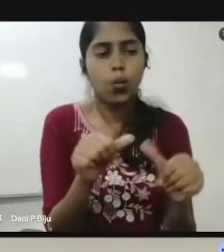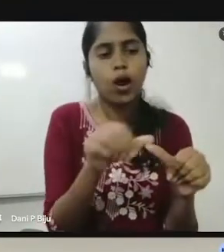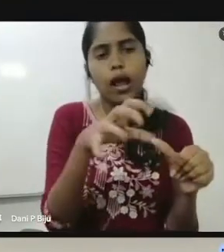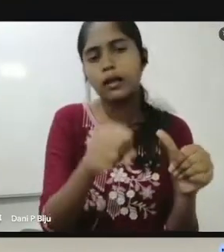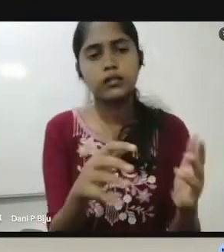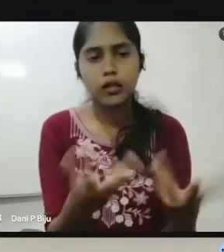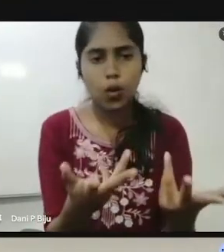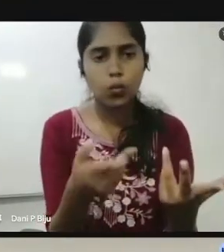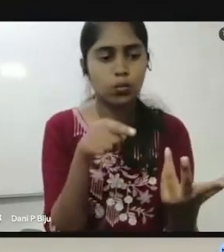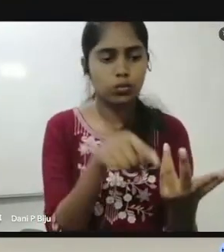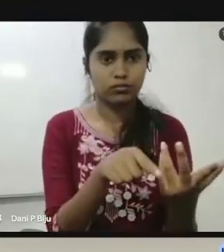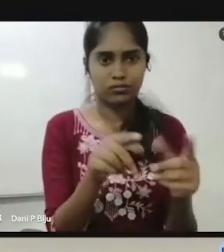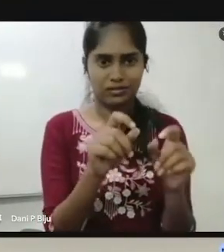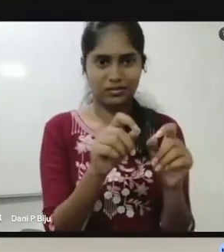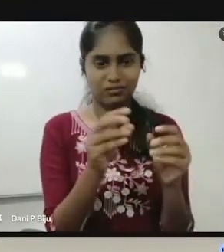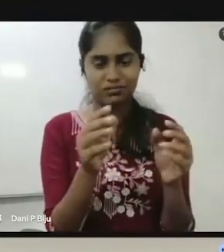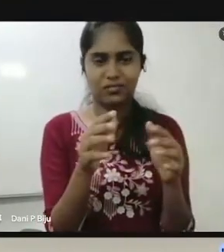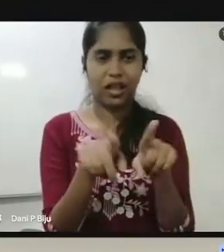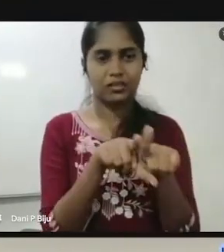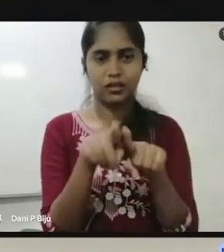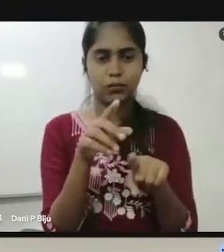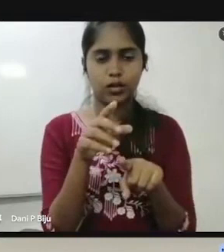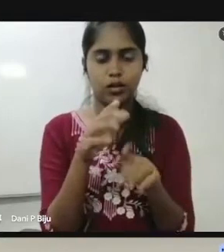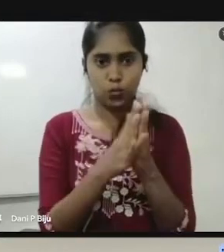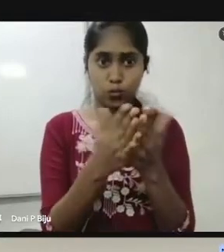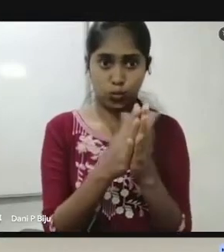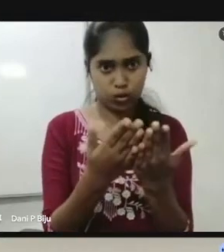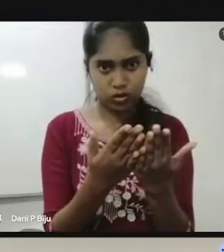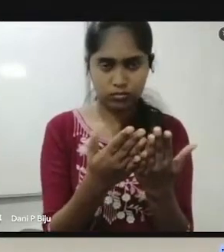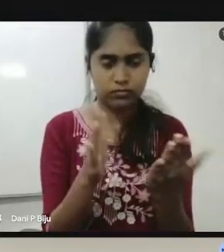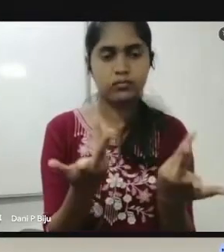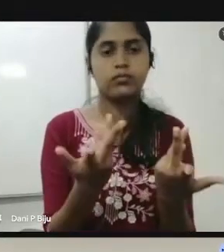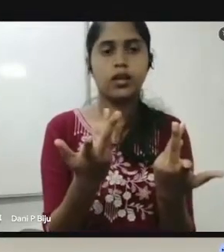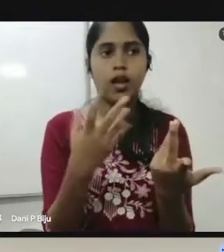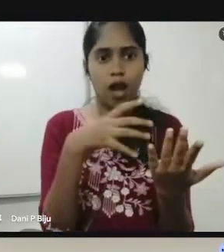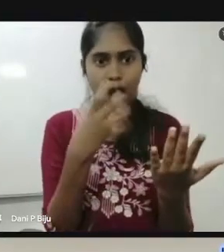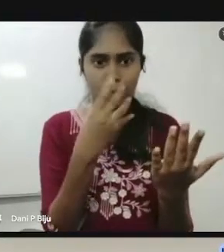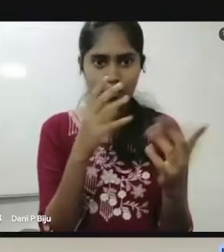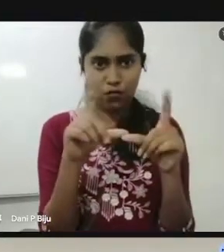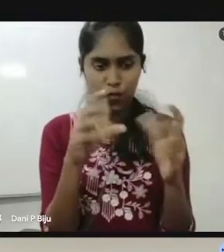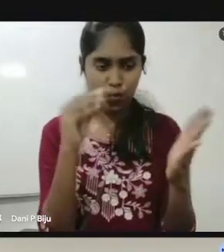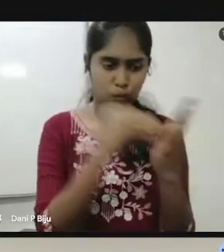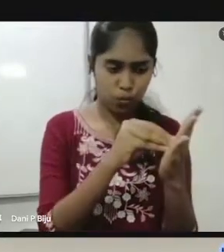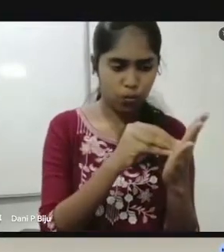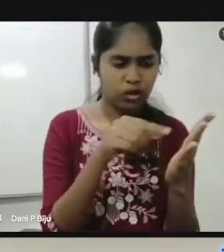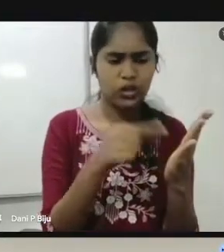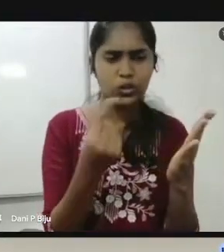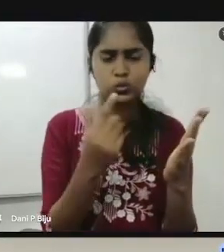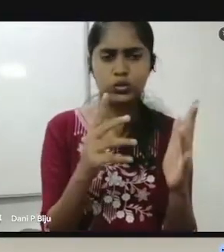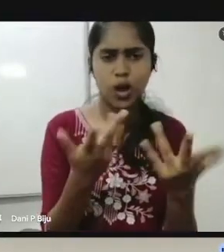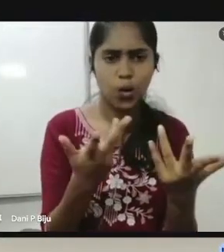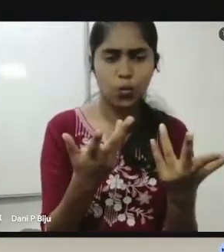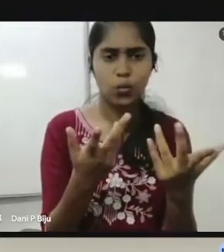അതിനകത്തെ സിമ്പിൾസ് അവർക്ക് വേണ്ടുന്നത് നമ്മളോട് പറഞ്ഞു ഫലിപ്പിക്കുന്നത്, അതിന് അവർക്കൊരു ആക്സസ് വേണം. അതാണ് ടെക്നീക്സ് എന്ന് പറയുന്നത്.